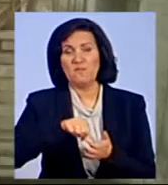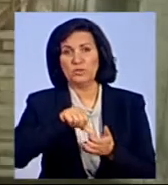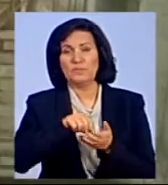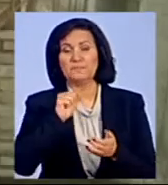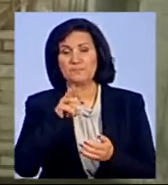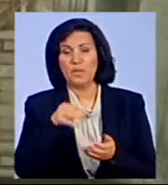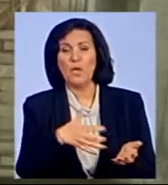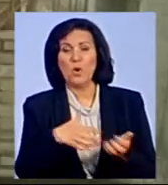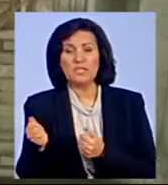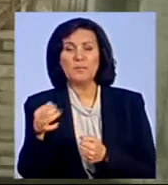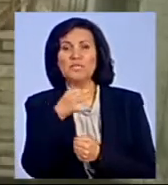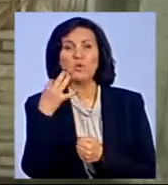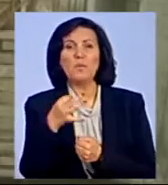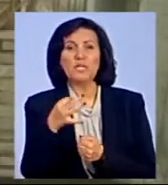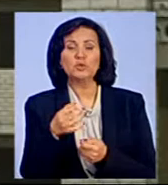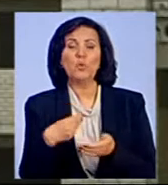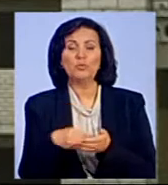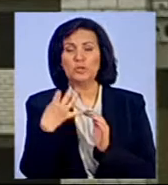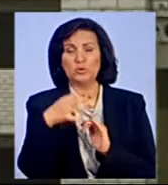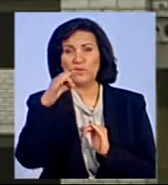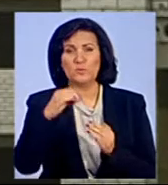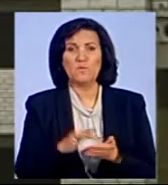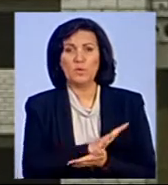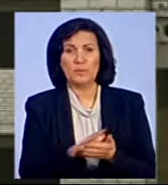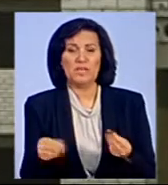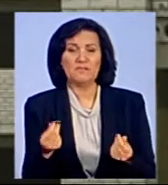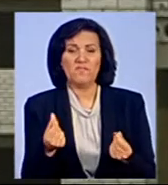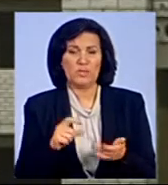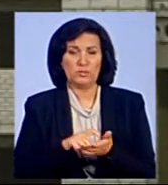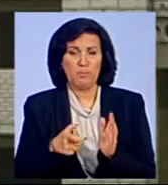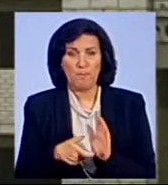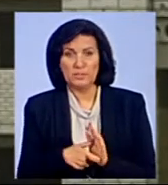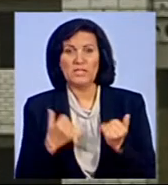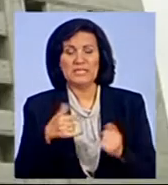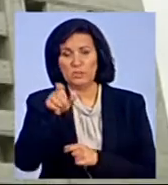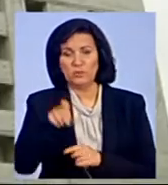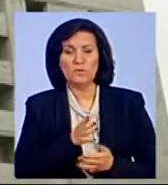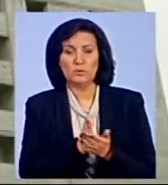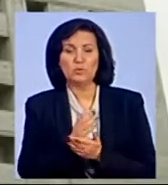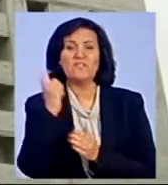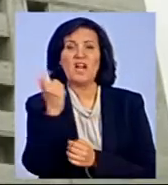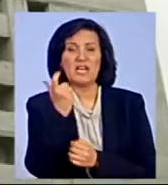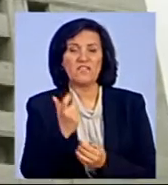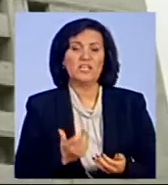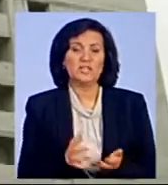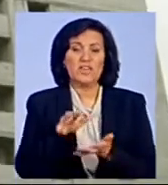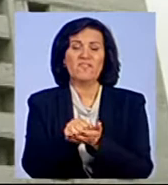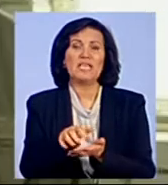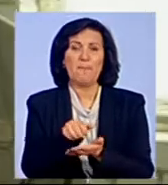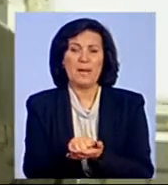бойових дій отримати з обласного бюджету 40% компенсації від вартості помешкання. Нині чоловік служить у Харкові, а житло